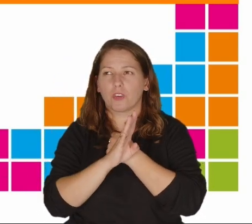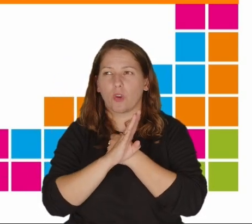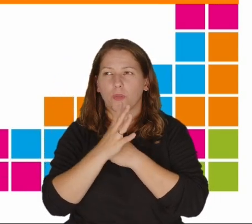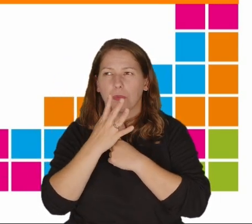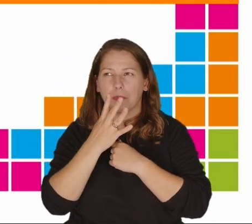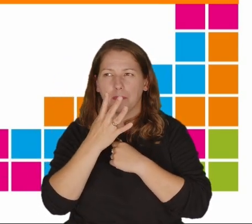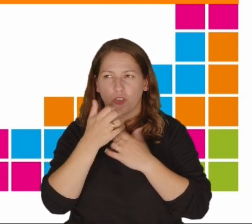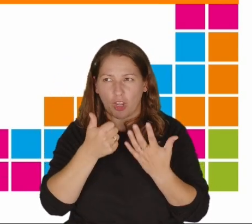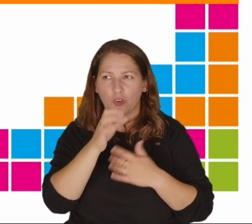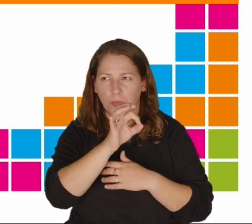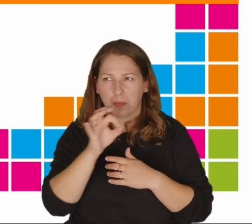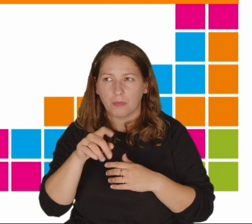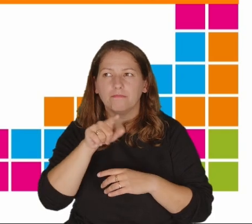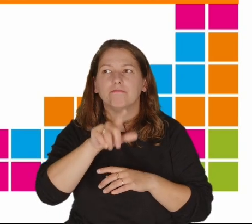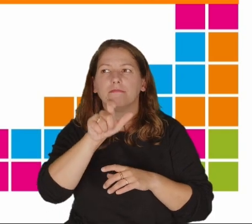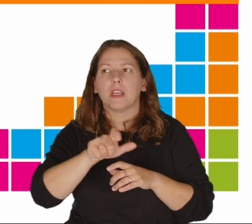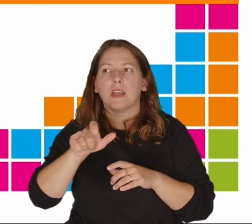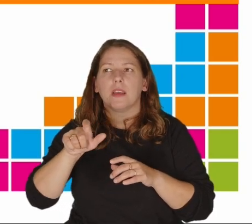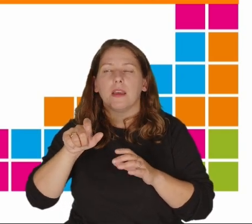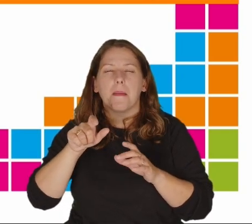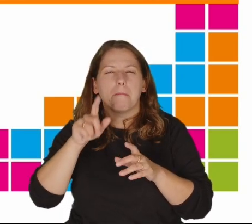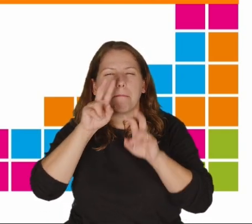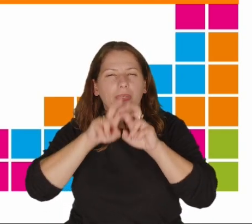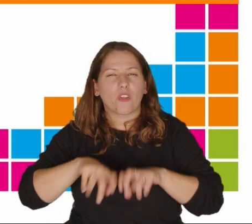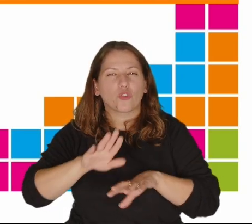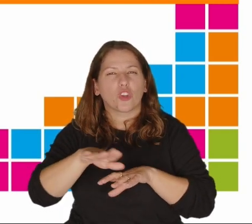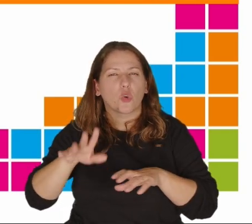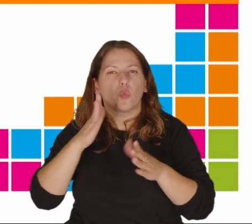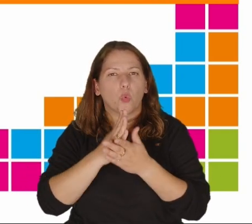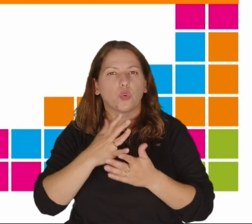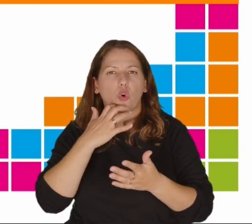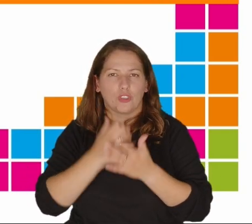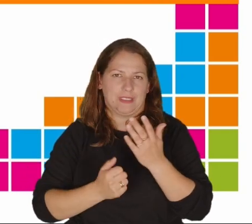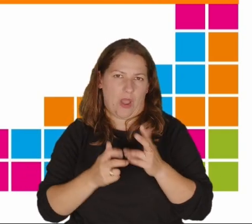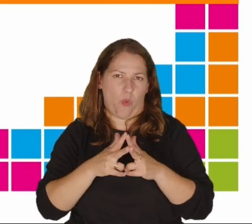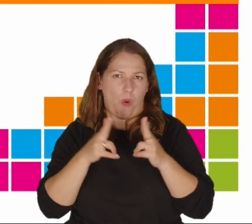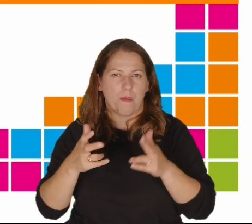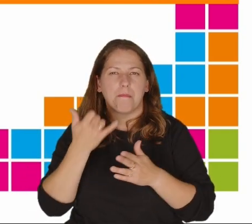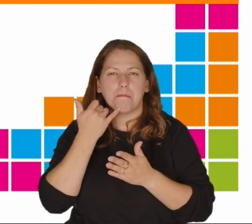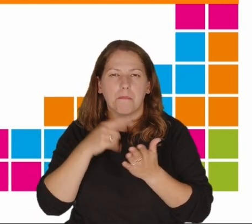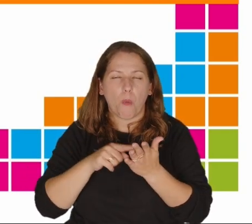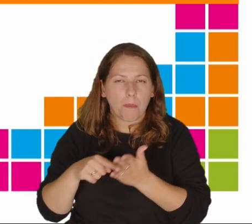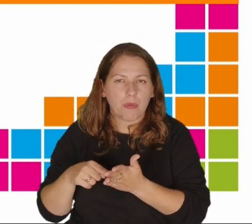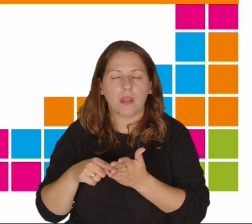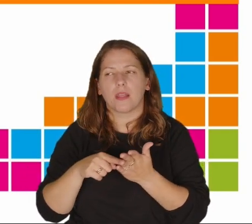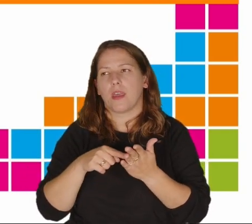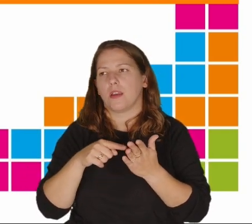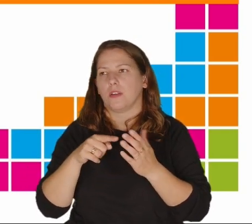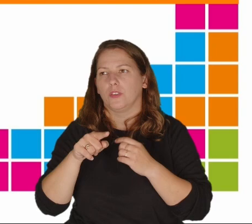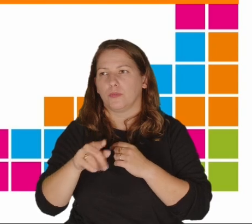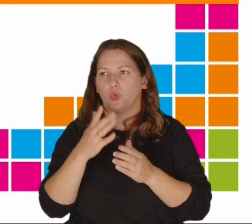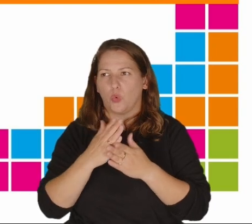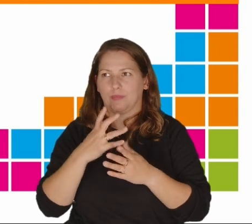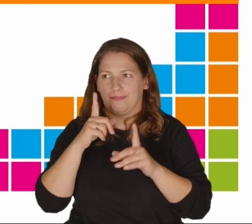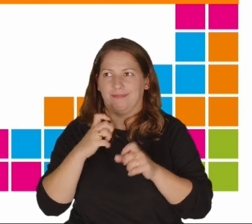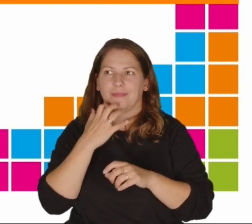350 dzieci od 6 do 4 lat zbadano i 96% tych dzieci już korzystało z urządzeń mobilnych, 92% zaczęło